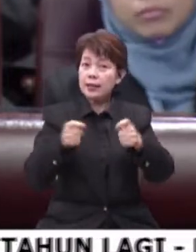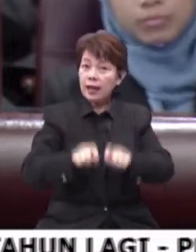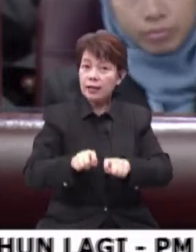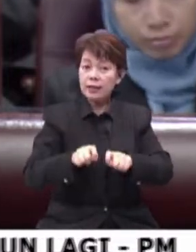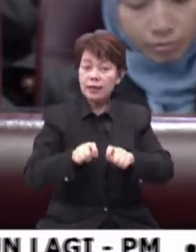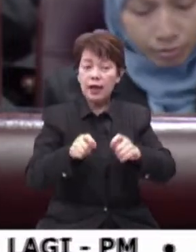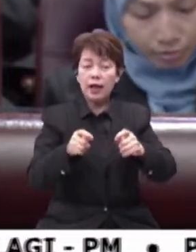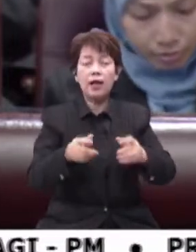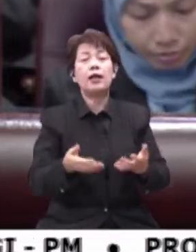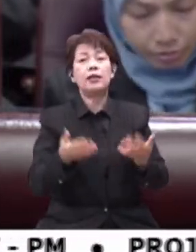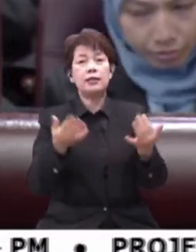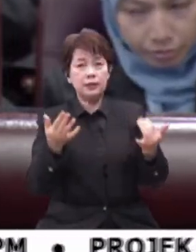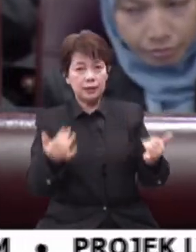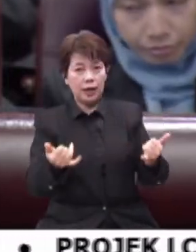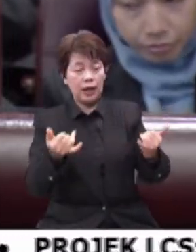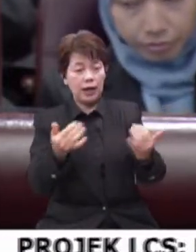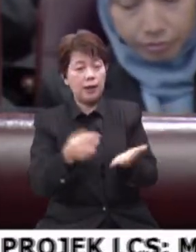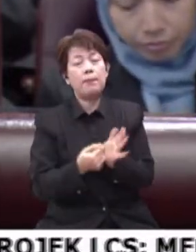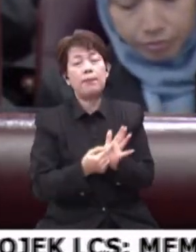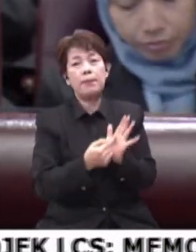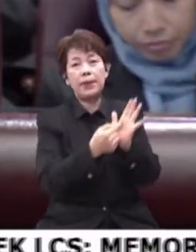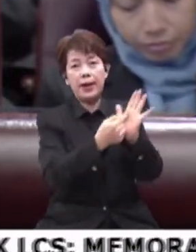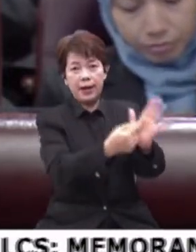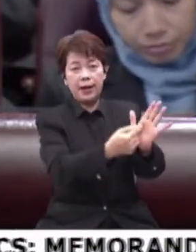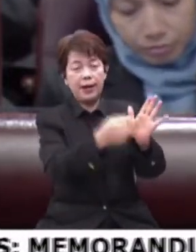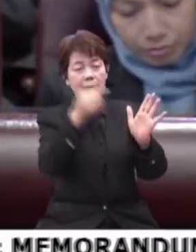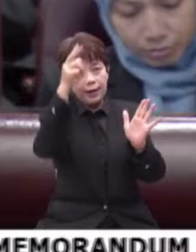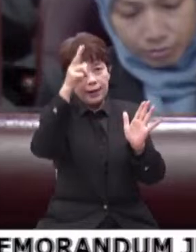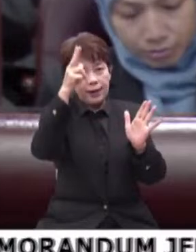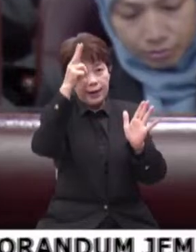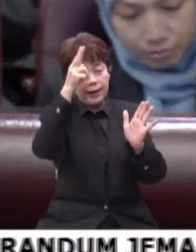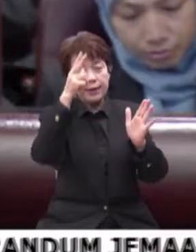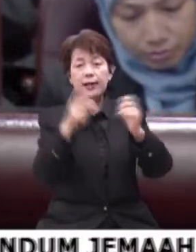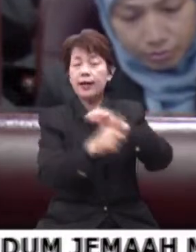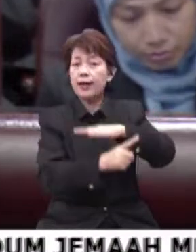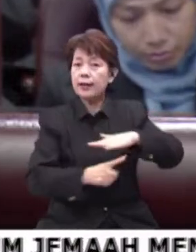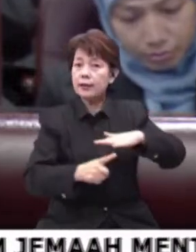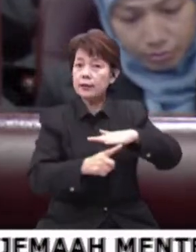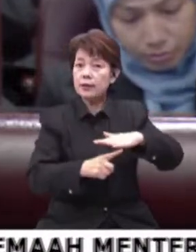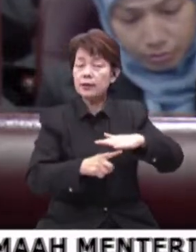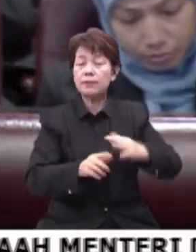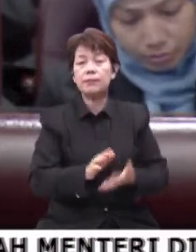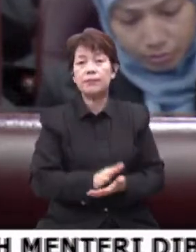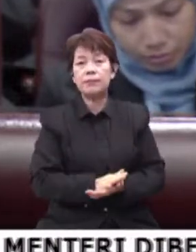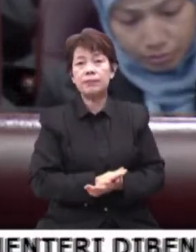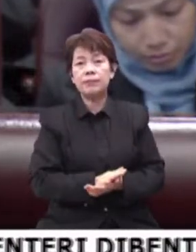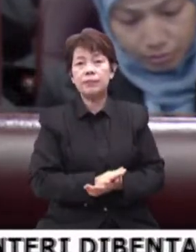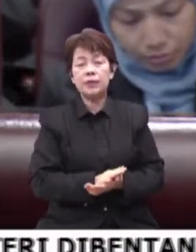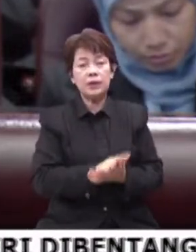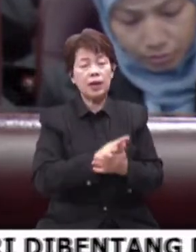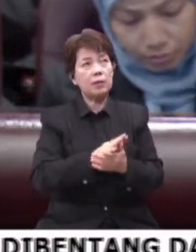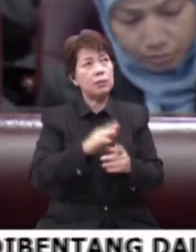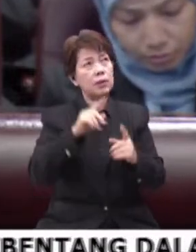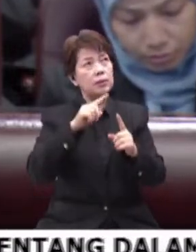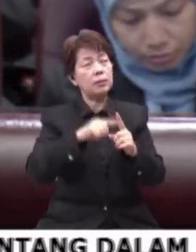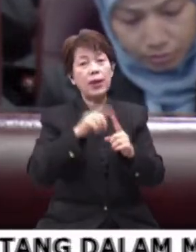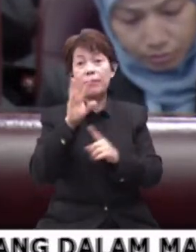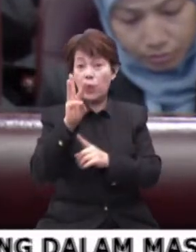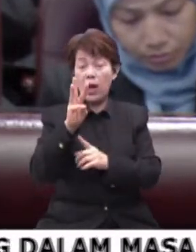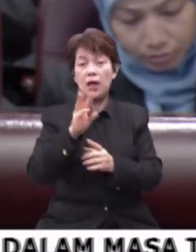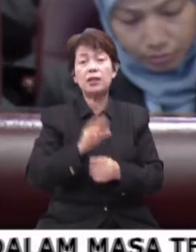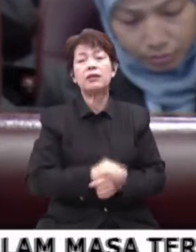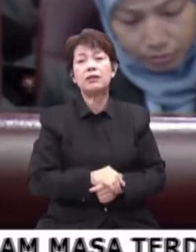Bagaimana dasar baru kerajaan dan Insyaallah dalam tempo 6 bulan ini